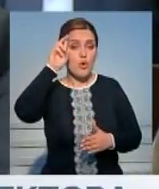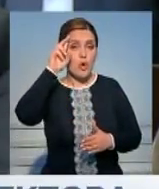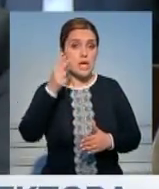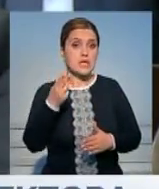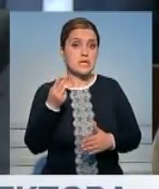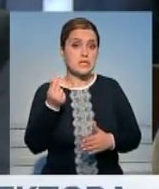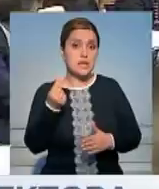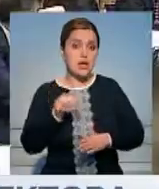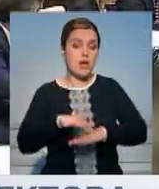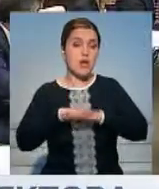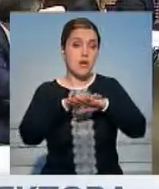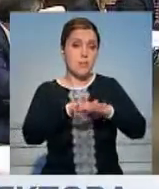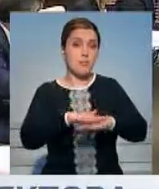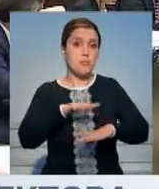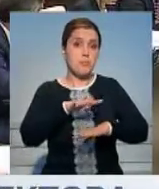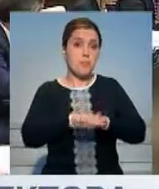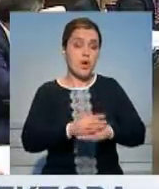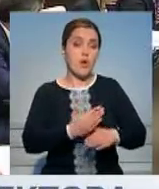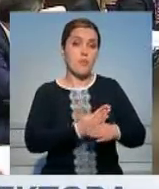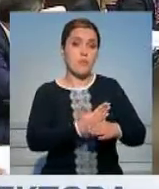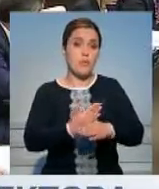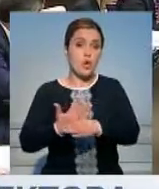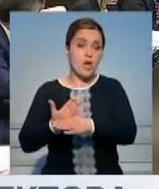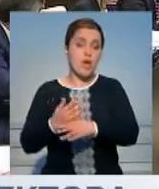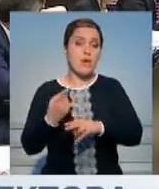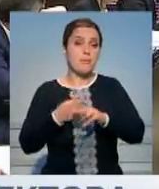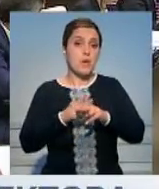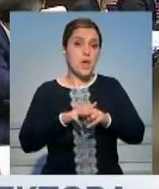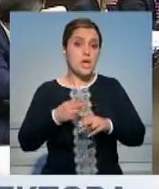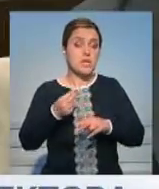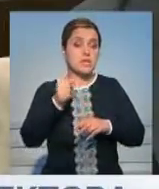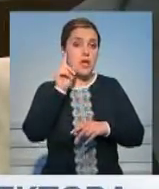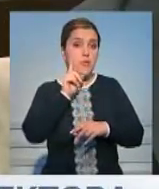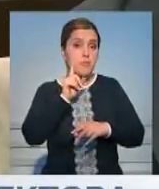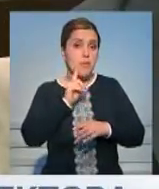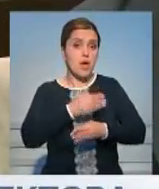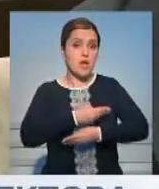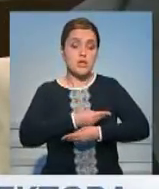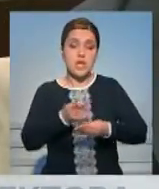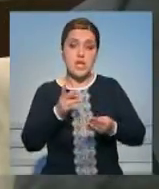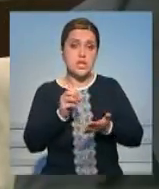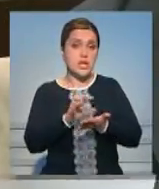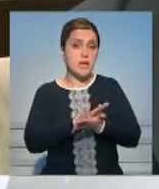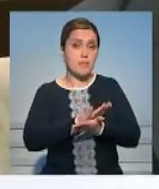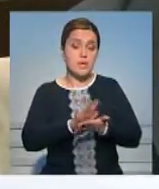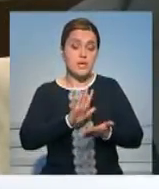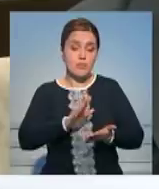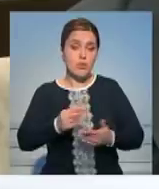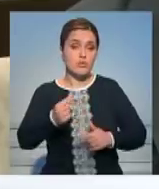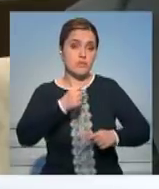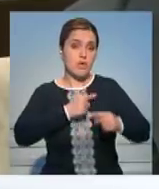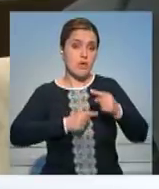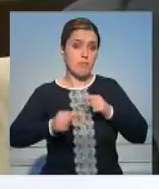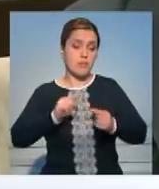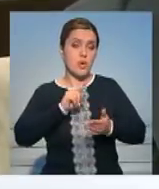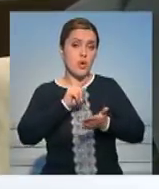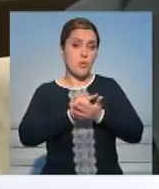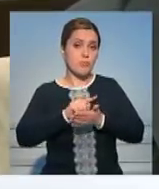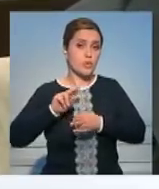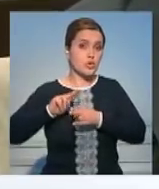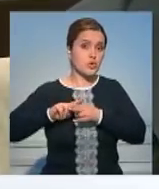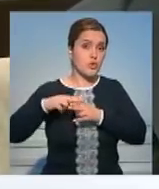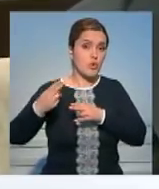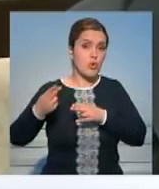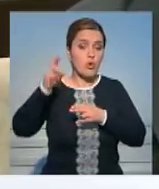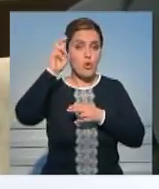вложено в банковский сектор. Подчеркну, что это деньги возвратные, то есть это не выдано просто так банкам, то есть они в течение 15 лет